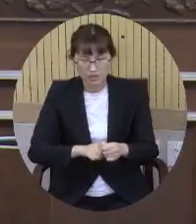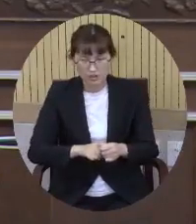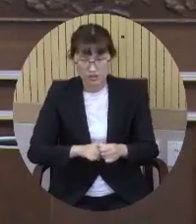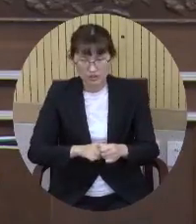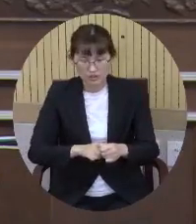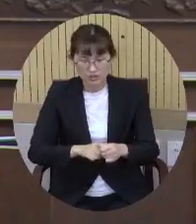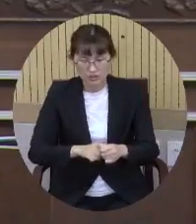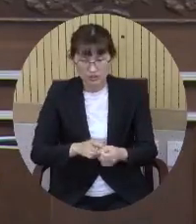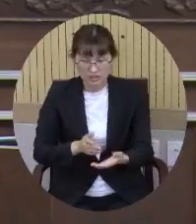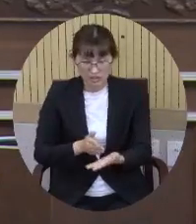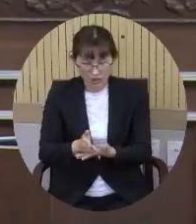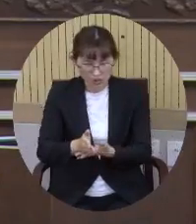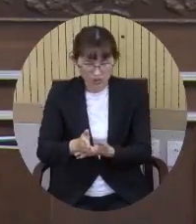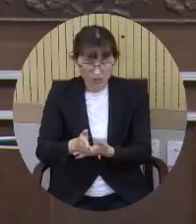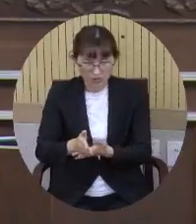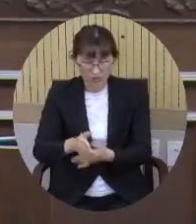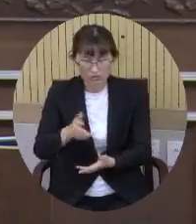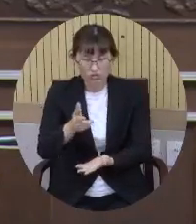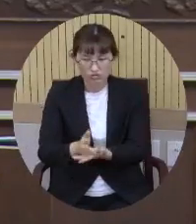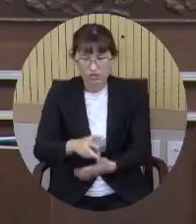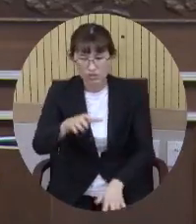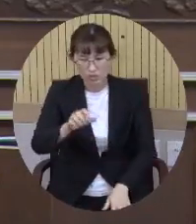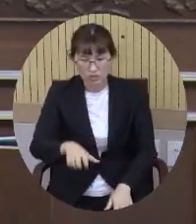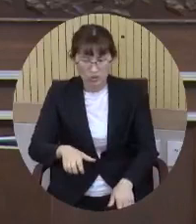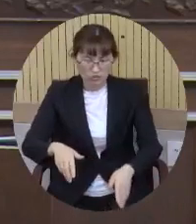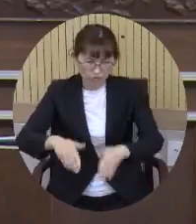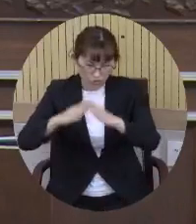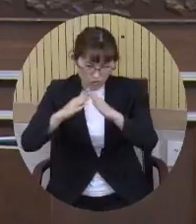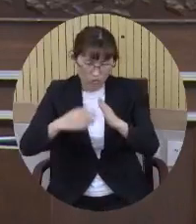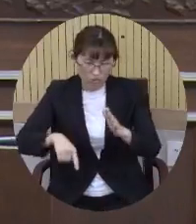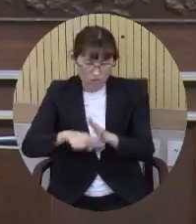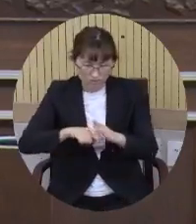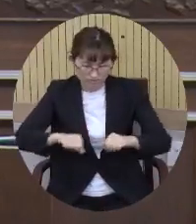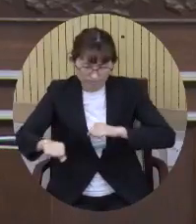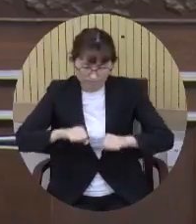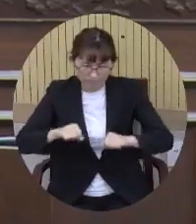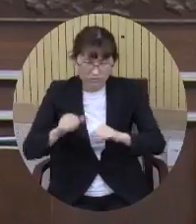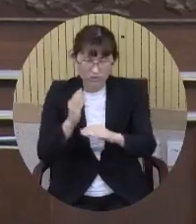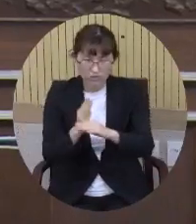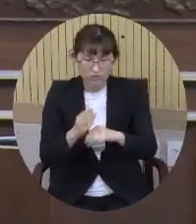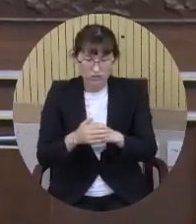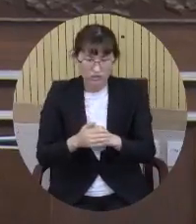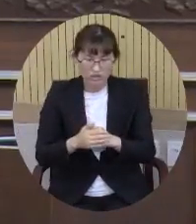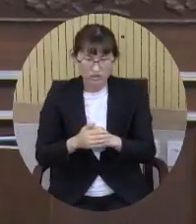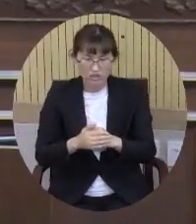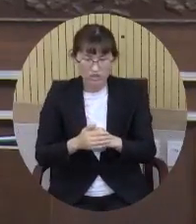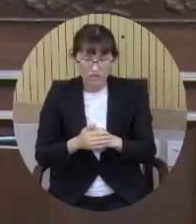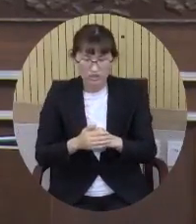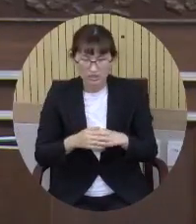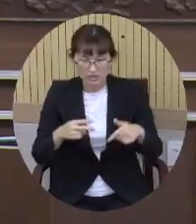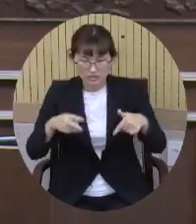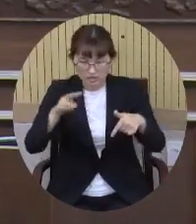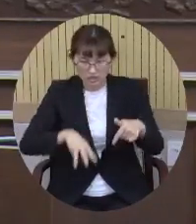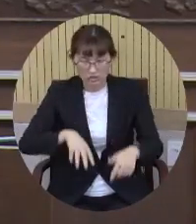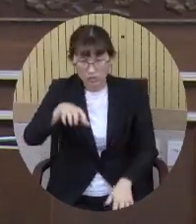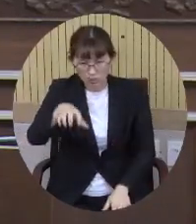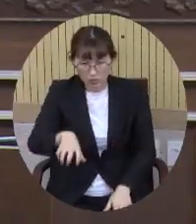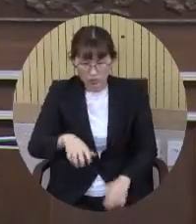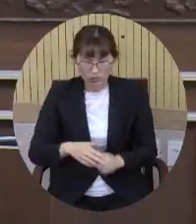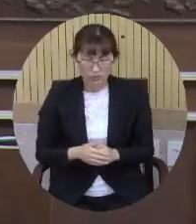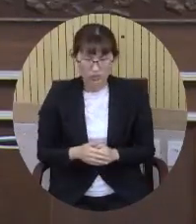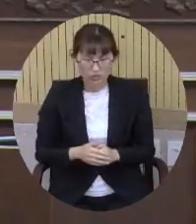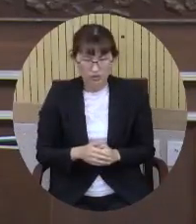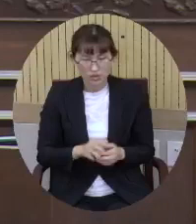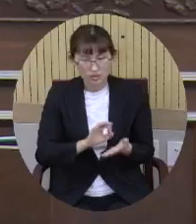차량을 위한 주차장 조성을 적극 추진해 왔습니다. 인천 남동구는 이용 실적이 저조한